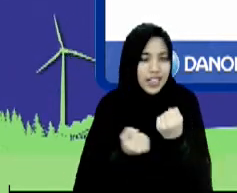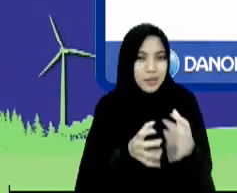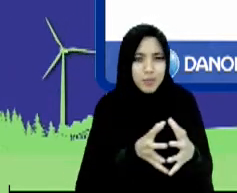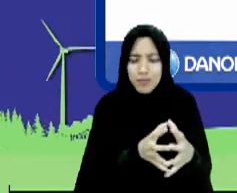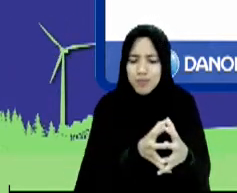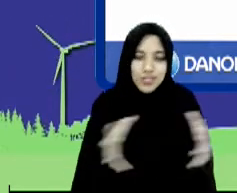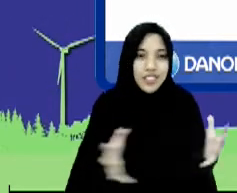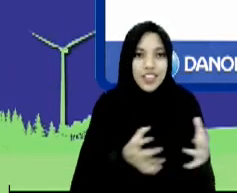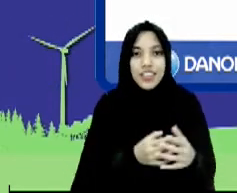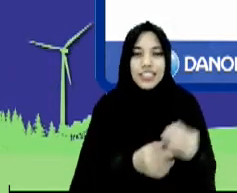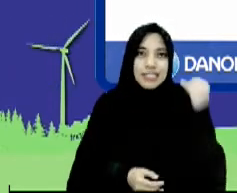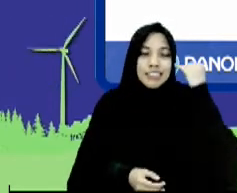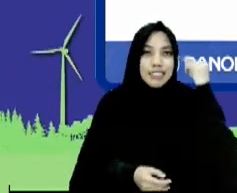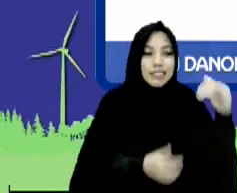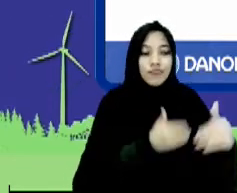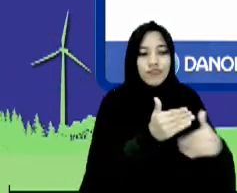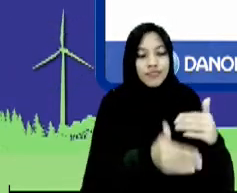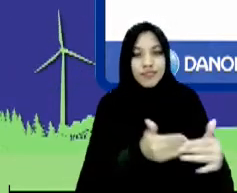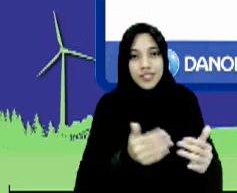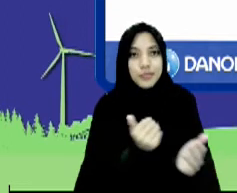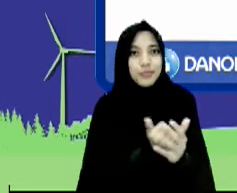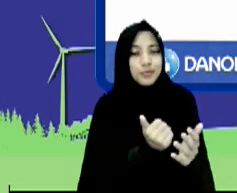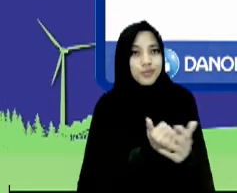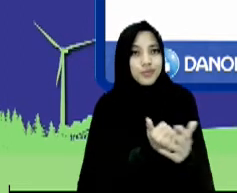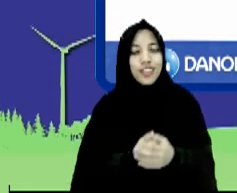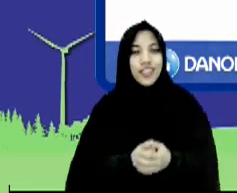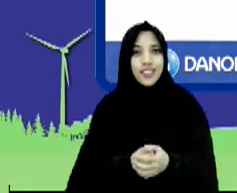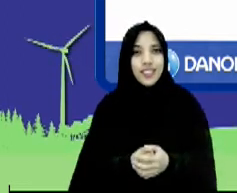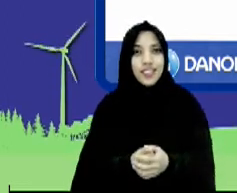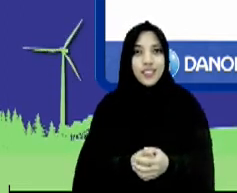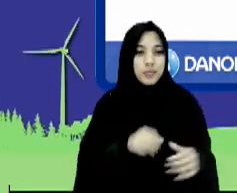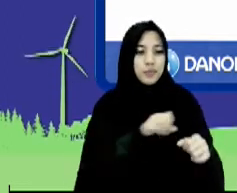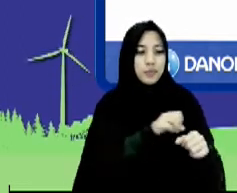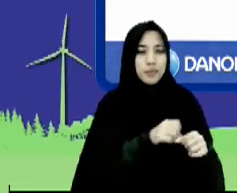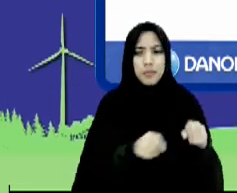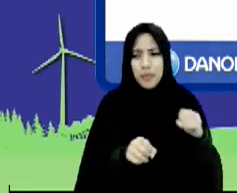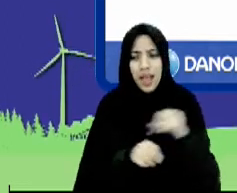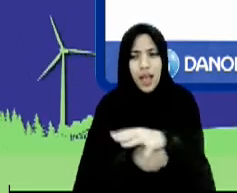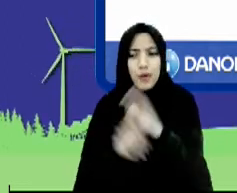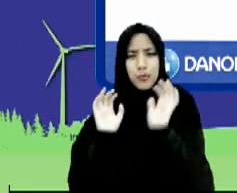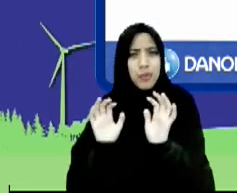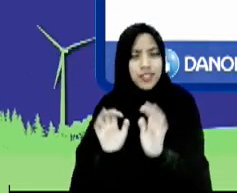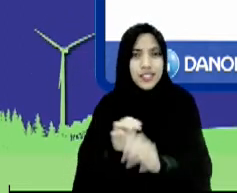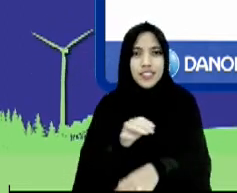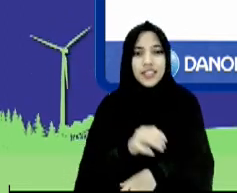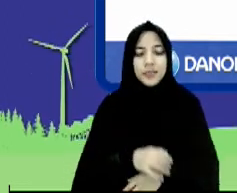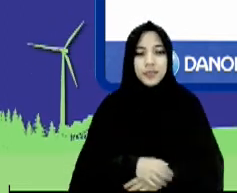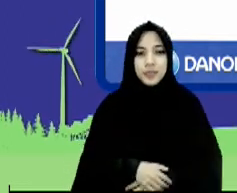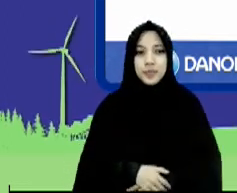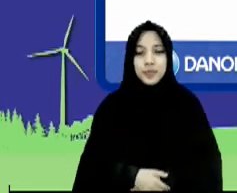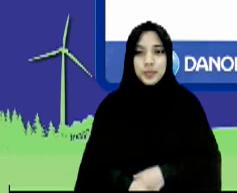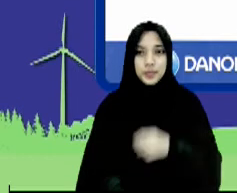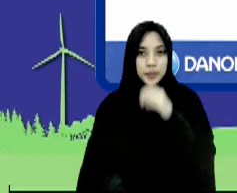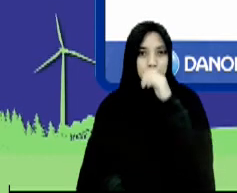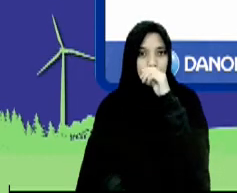inisiatif e berkelanjutan itu sebenarnya memiliki banyak banyak impact ya jadi eh di sini kita punya eh